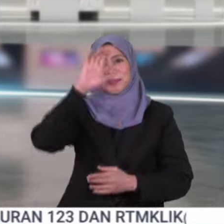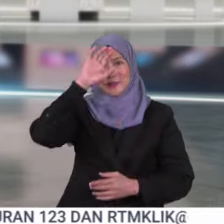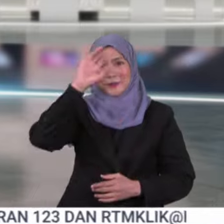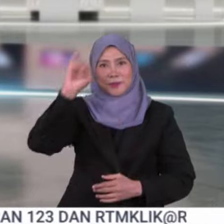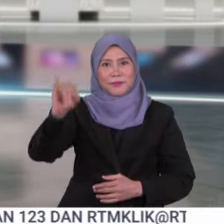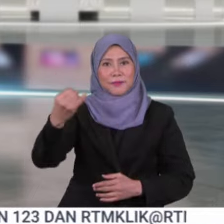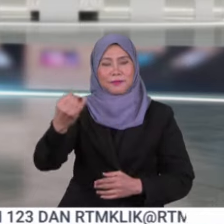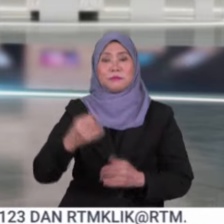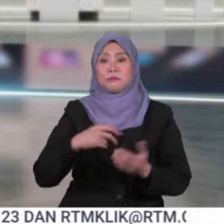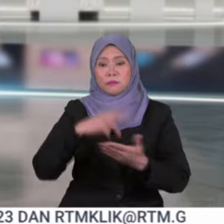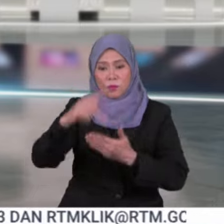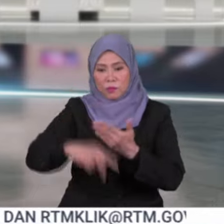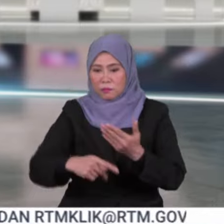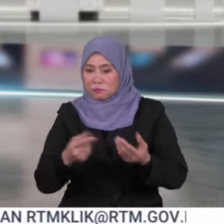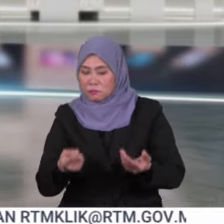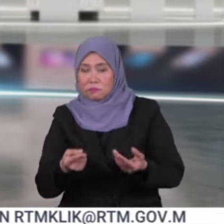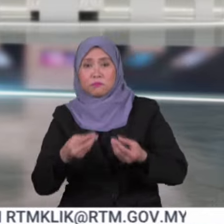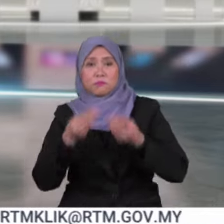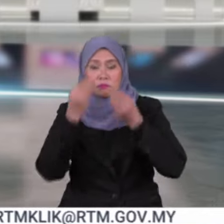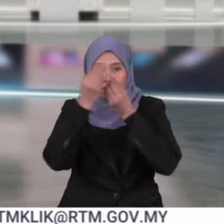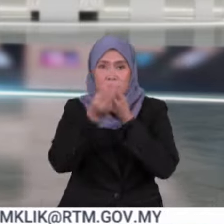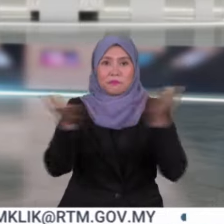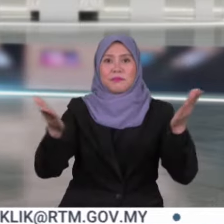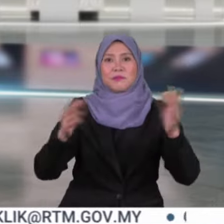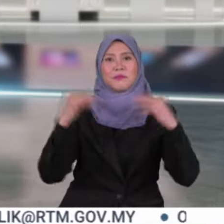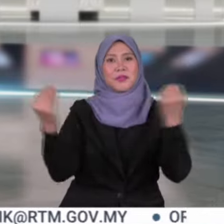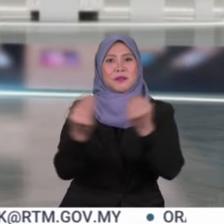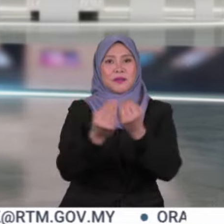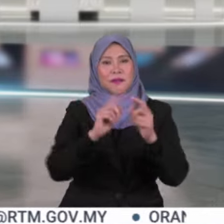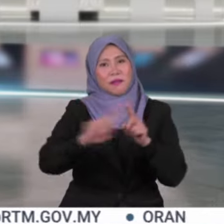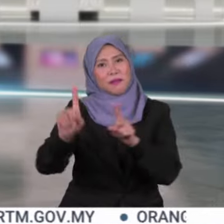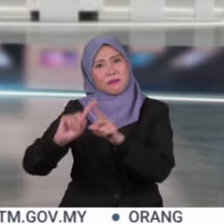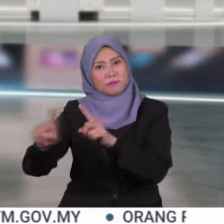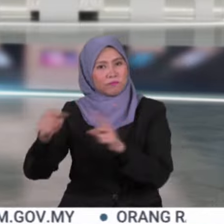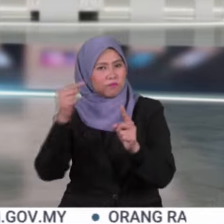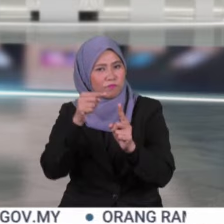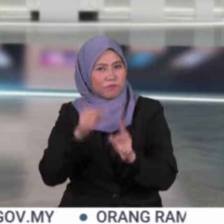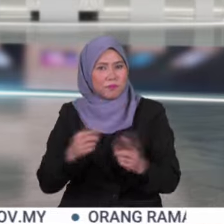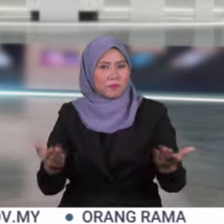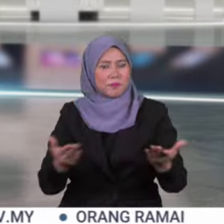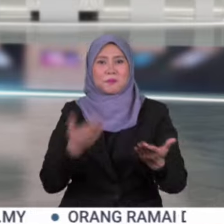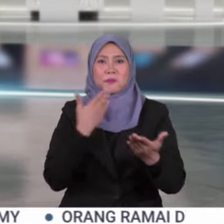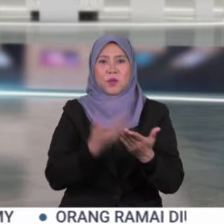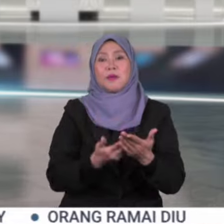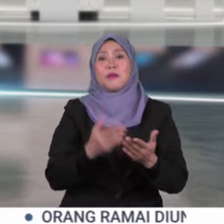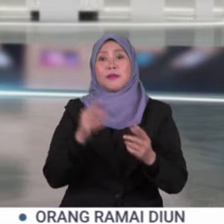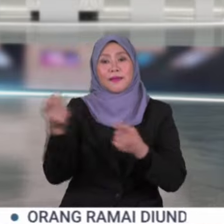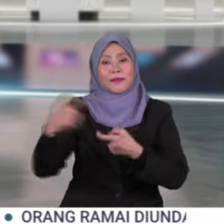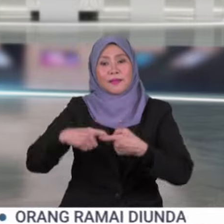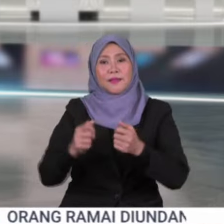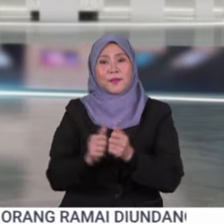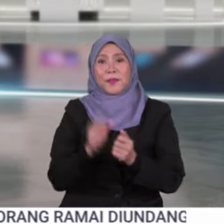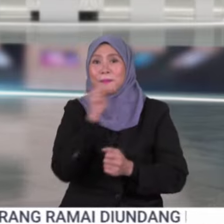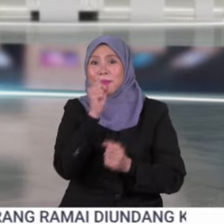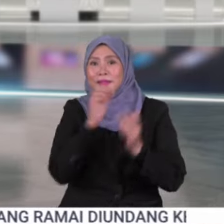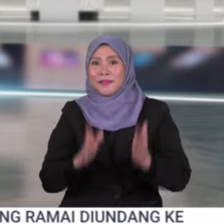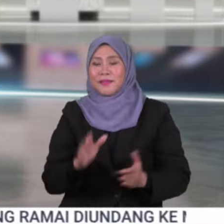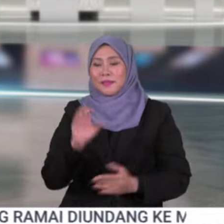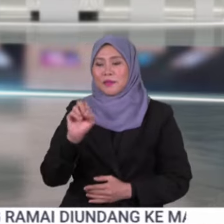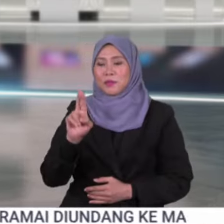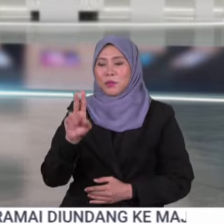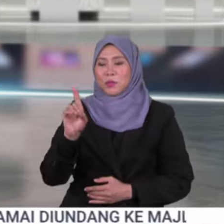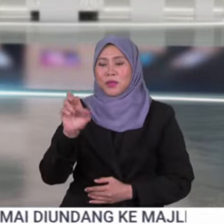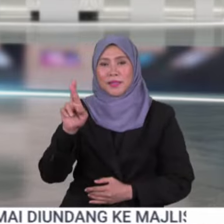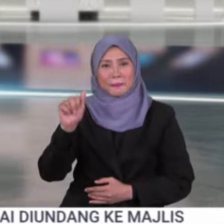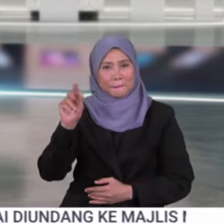Cyberjaya. Program itu memberi pendedahan kepada masyarakat dengan pelbagai perkara menarik berkaitan Allahyarham Sudirman termasuk